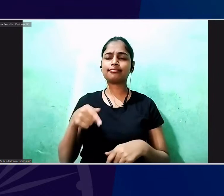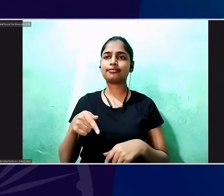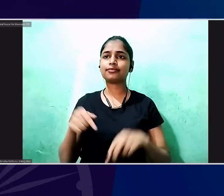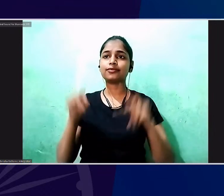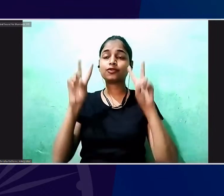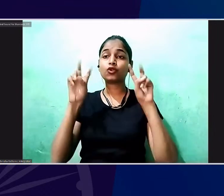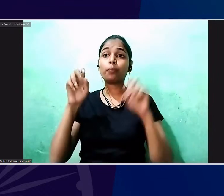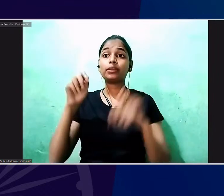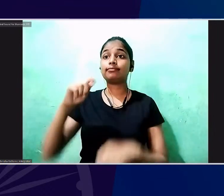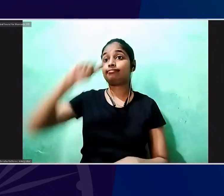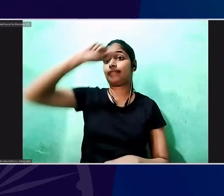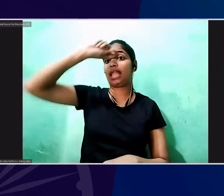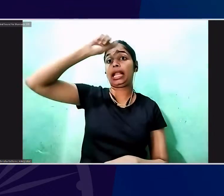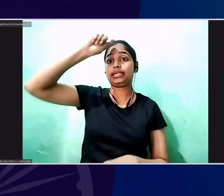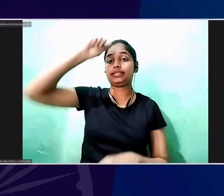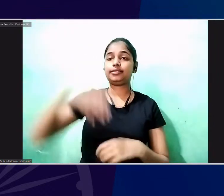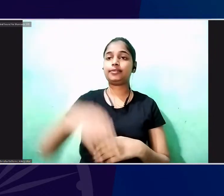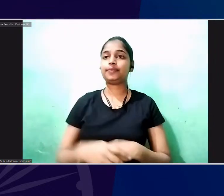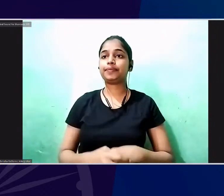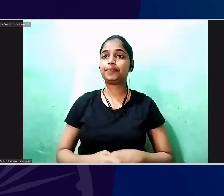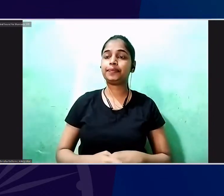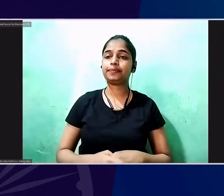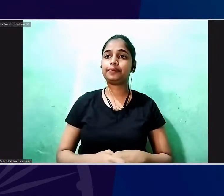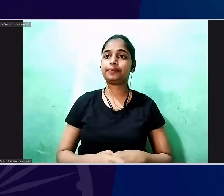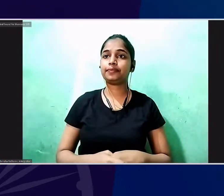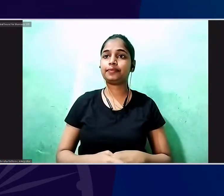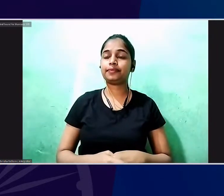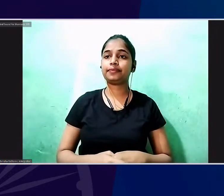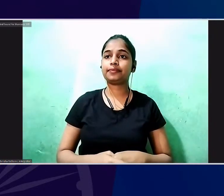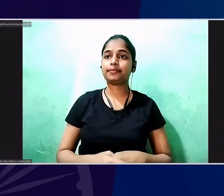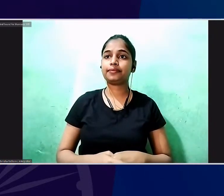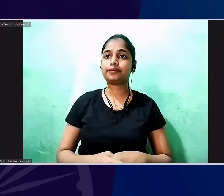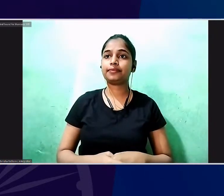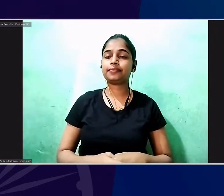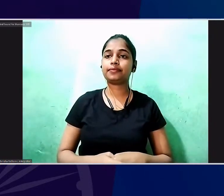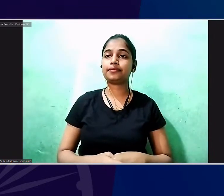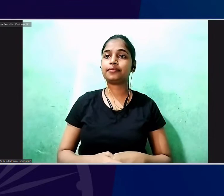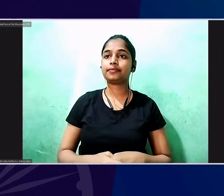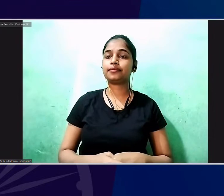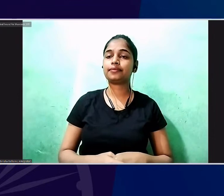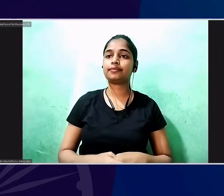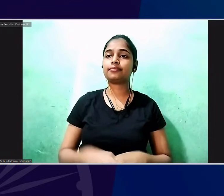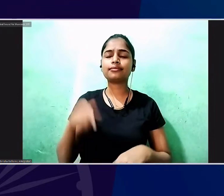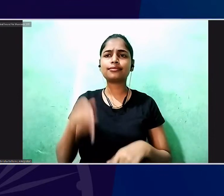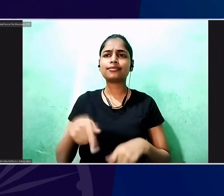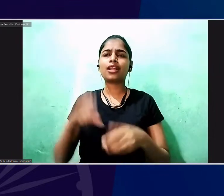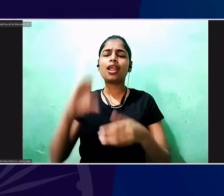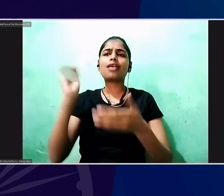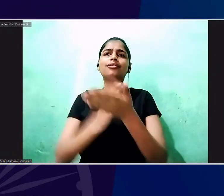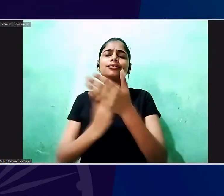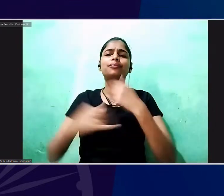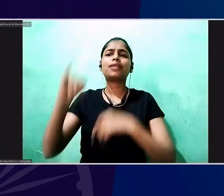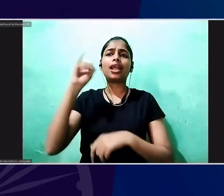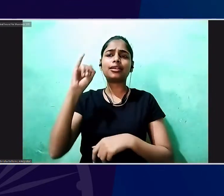स्टूडेंट्स एंड टुडे वी आर गोइंग टू अंडरस्टैंड चैप्टर 6, मिजबिल द ऑटर।